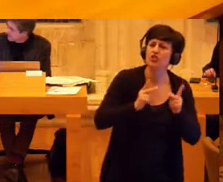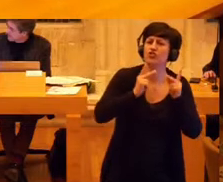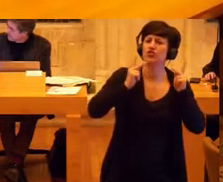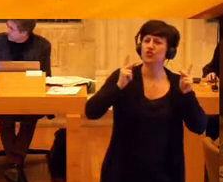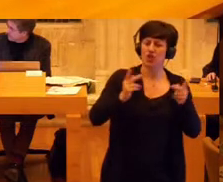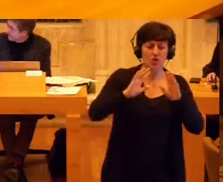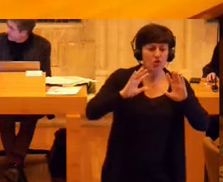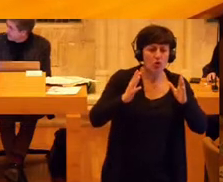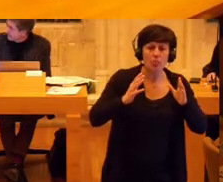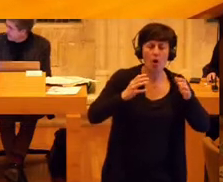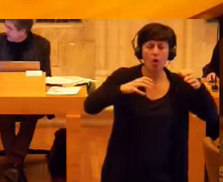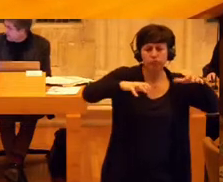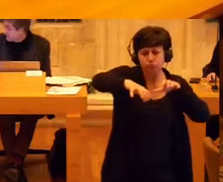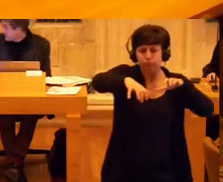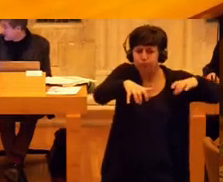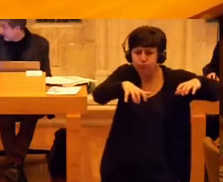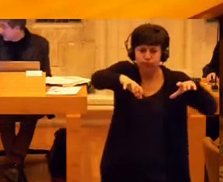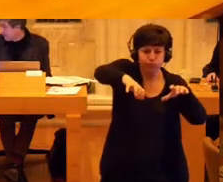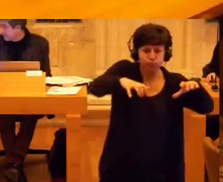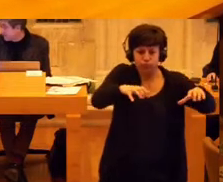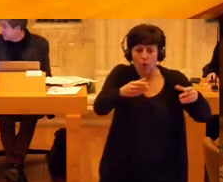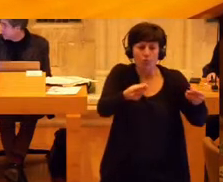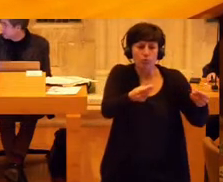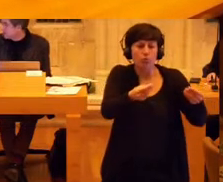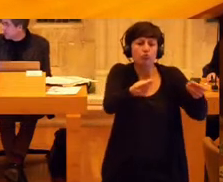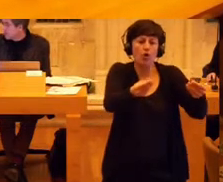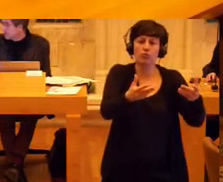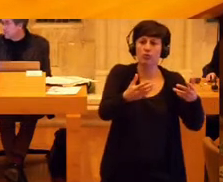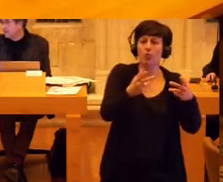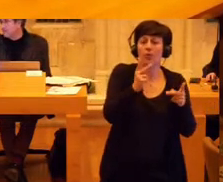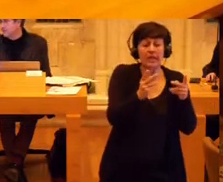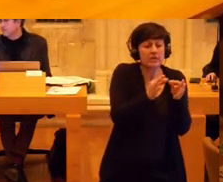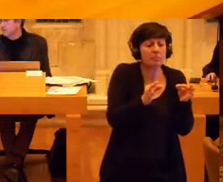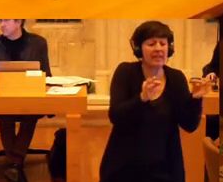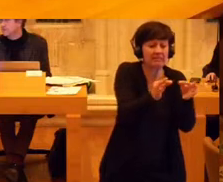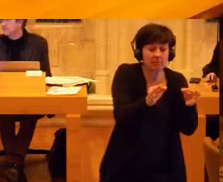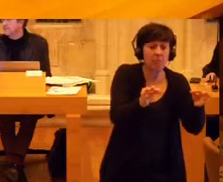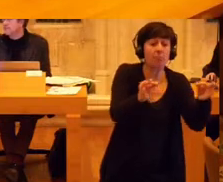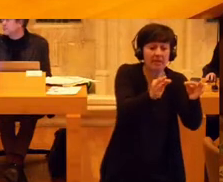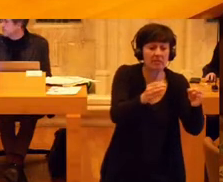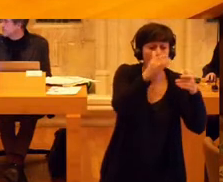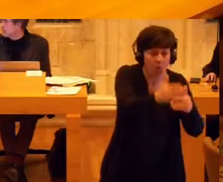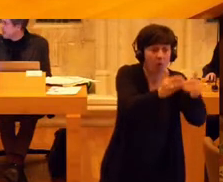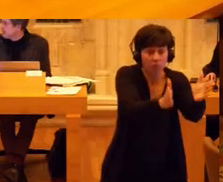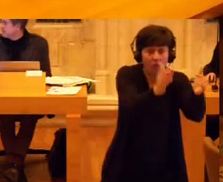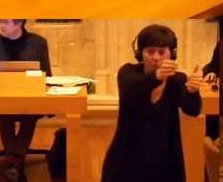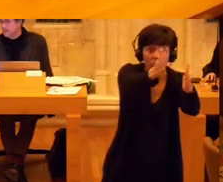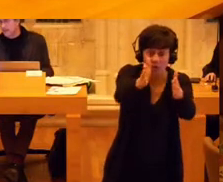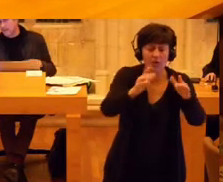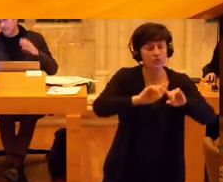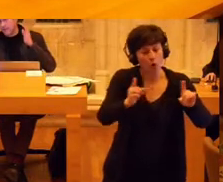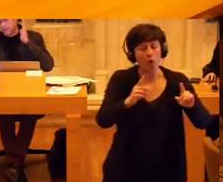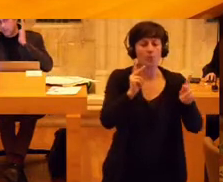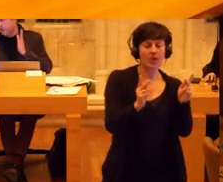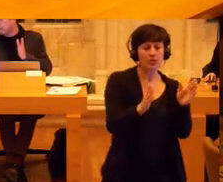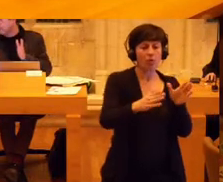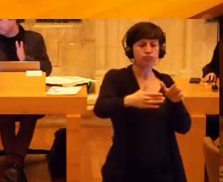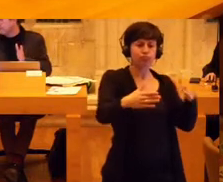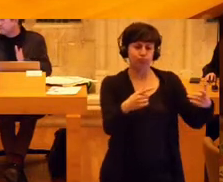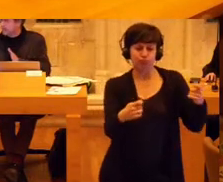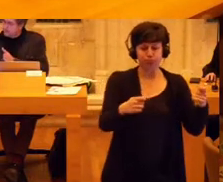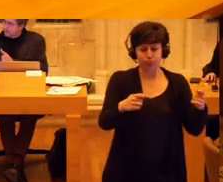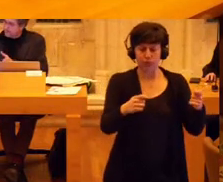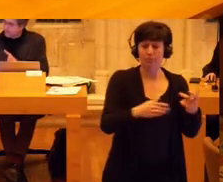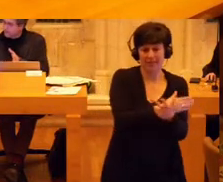de la restructuration pour avoir une typologie de cases différente. Donc cette phase-là n'a pas encore été enclenchée. Puis il était prévu dans une